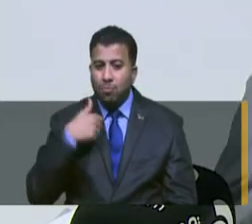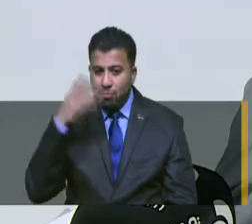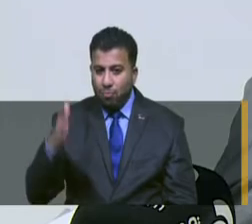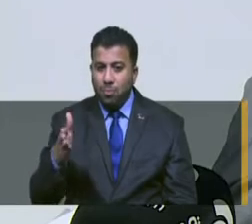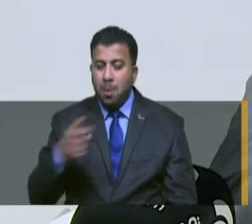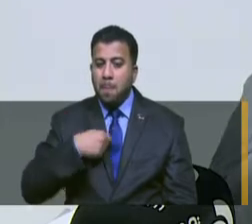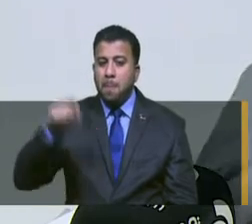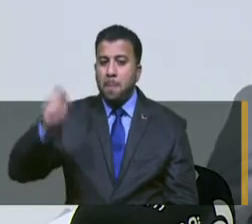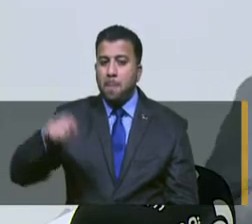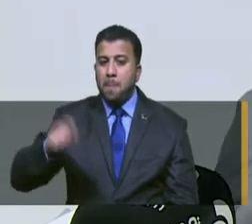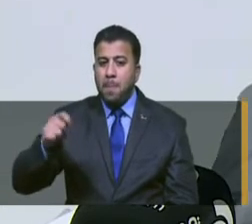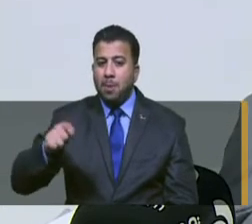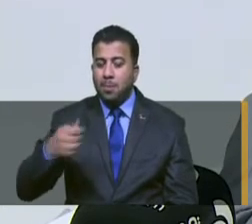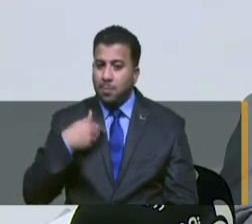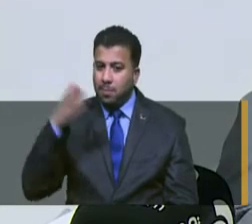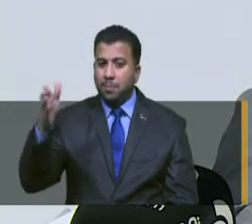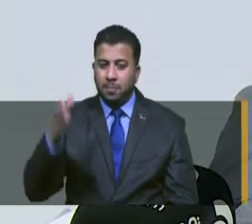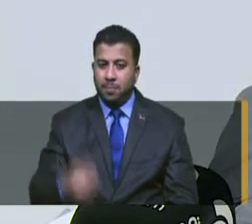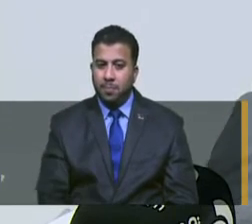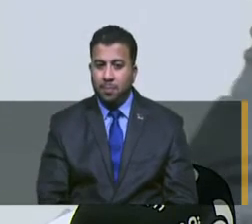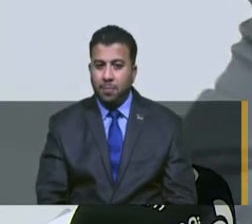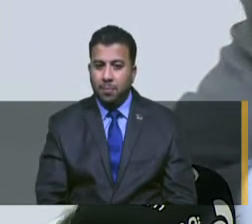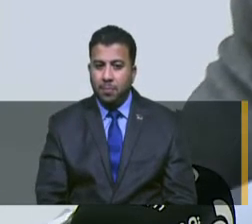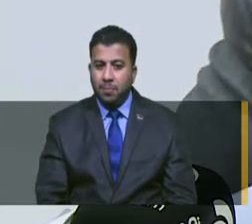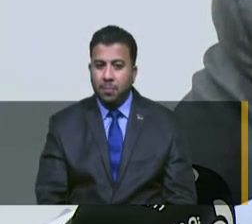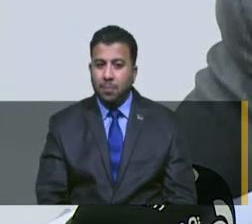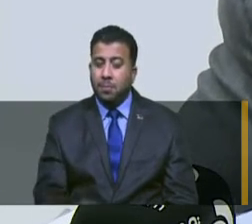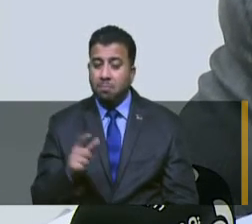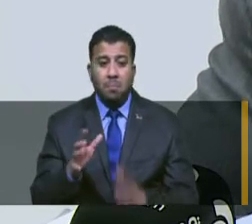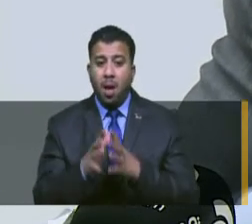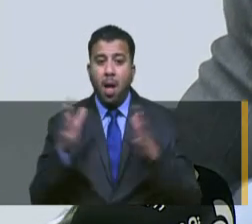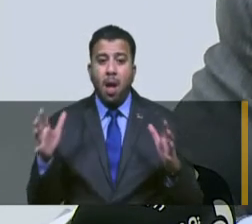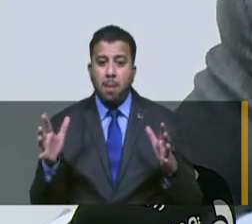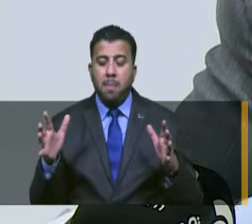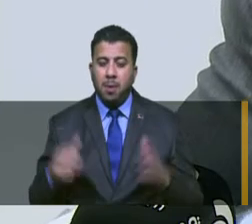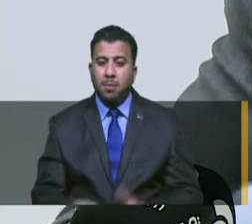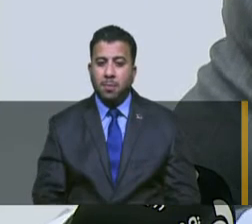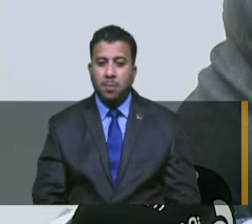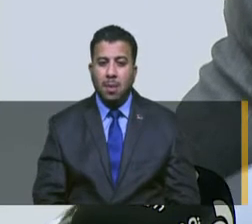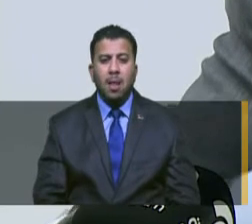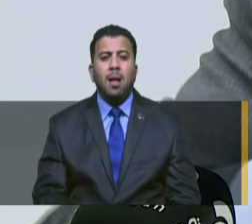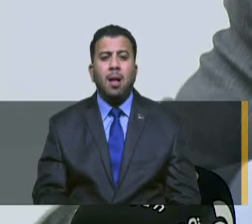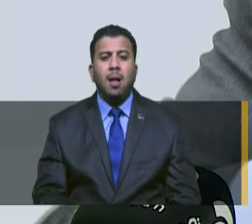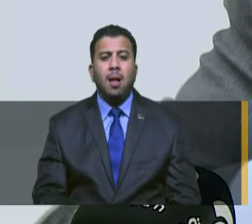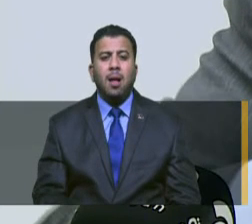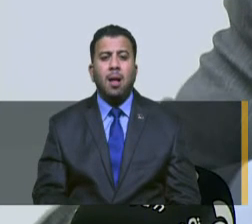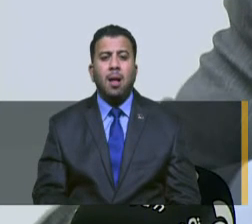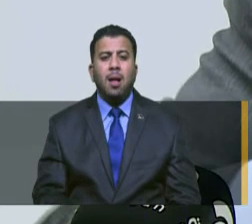أدخلها المحكمة وأخذ بها. وهذه أكبر أكثر شيء أنا